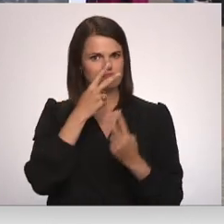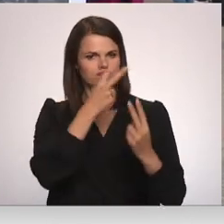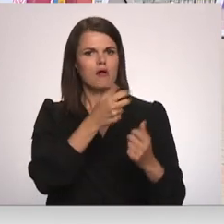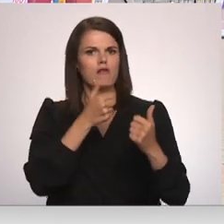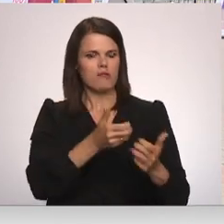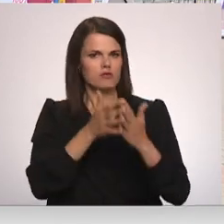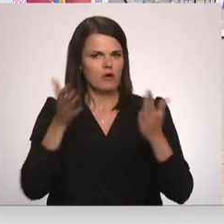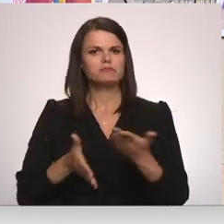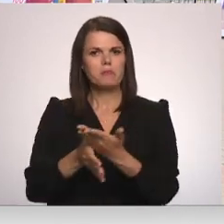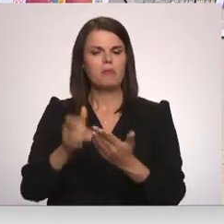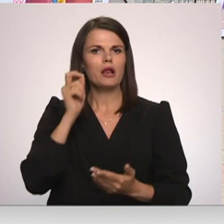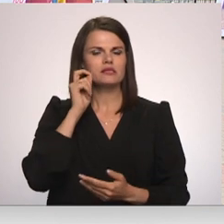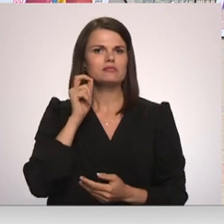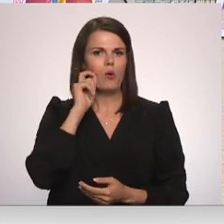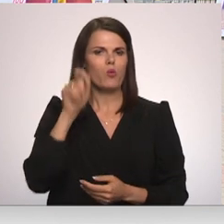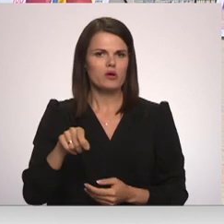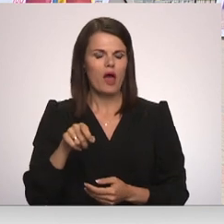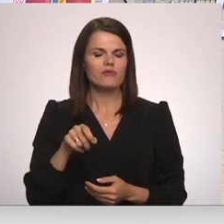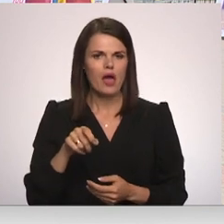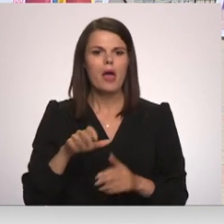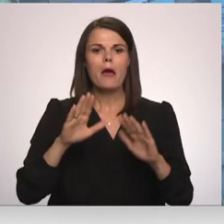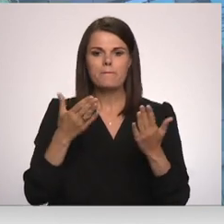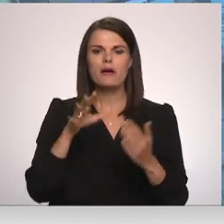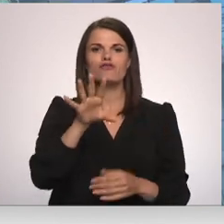Vajadzība pēc tās vēl nesot zudusi, bet